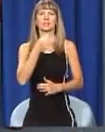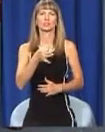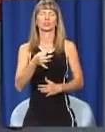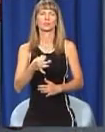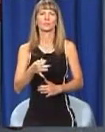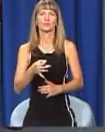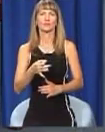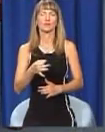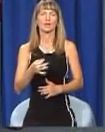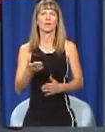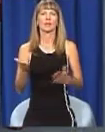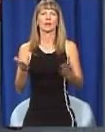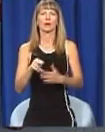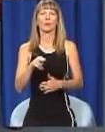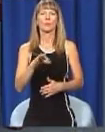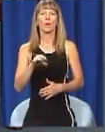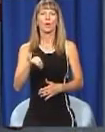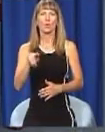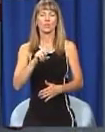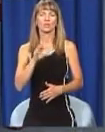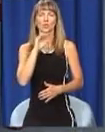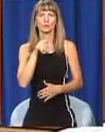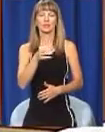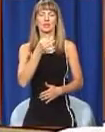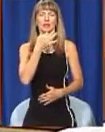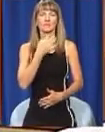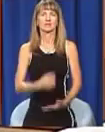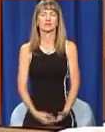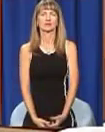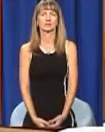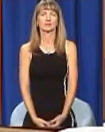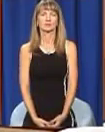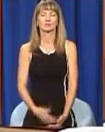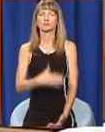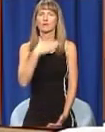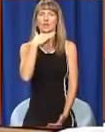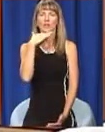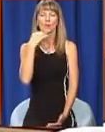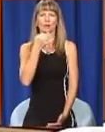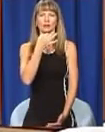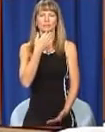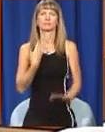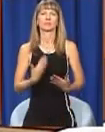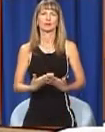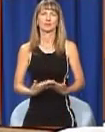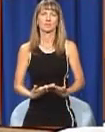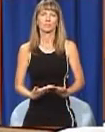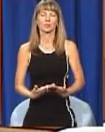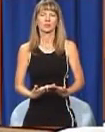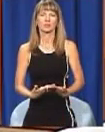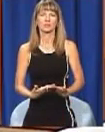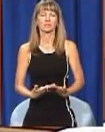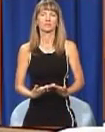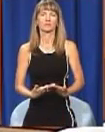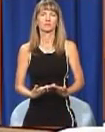Олексій, яка порода песиків тобі подобається? Багато які. Ну, наприклад?